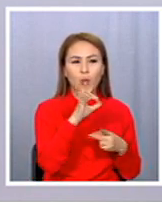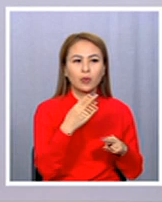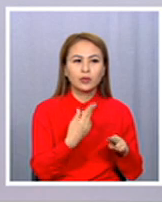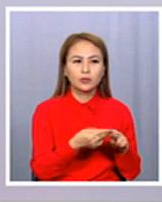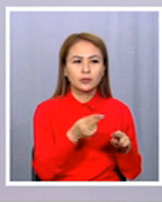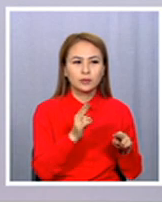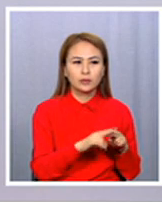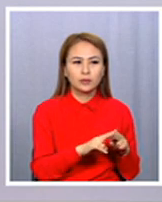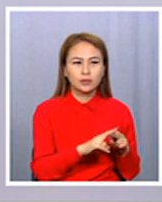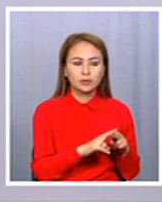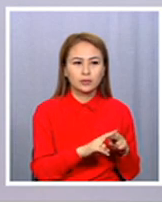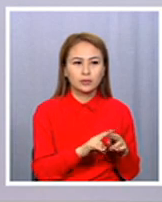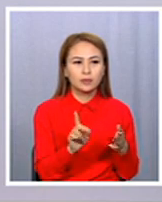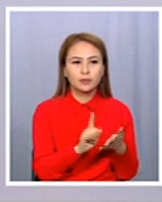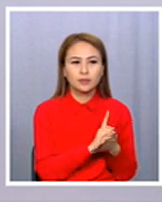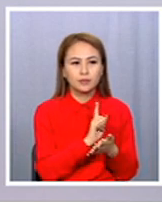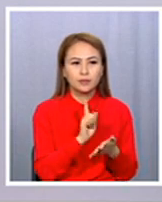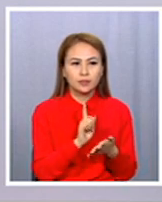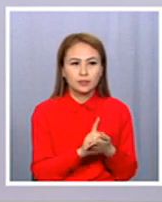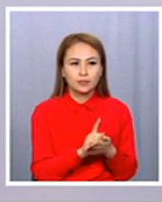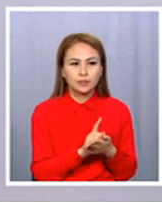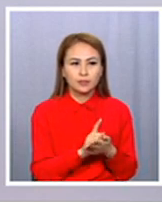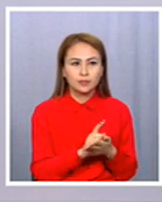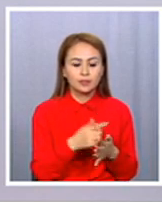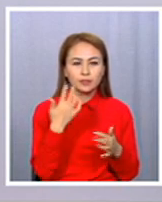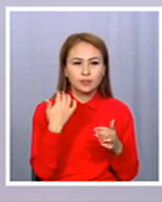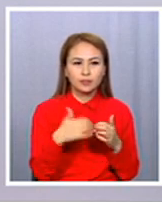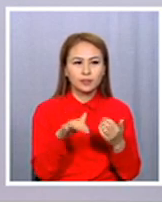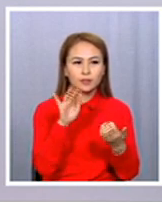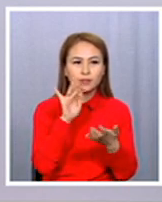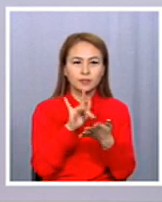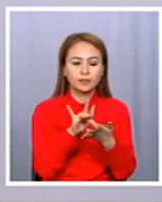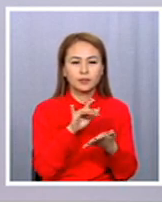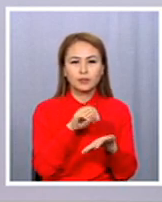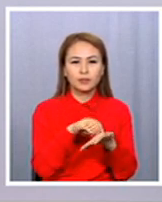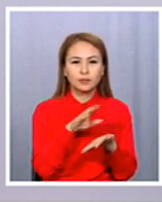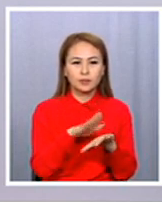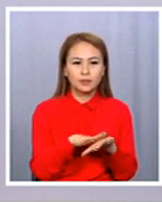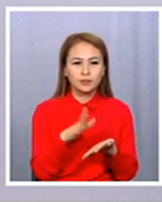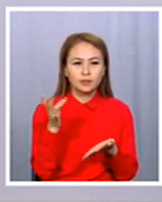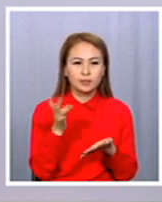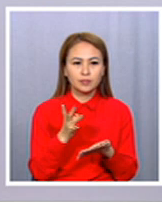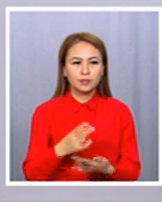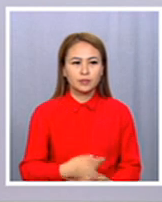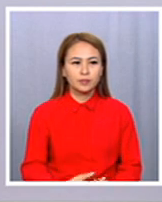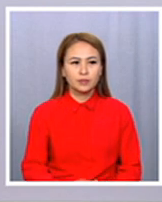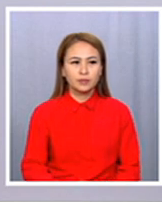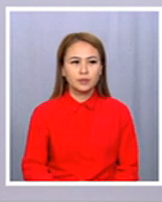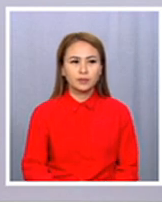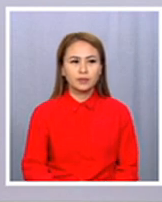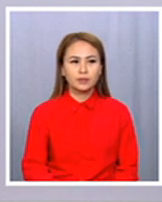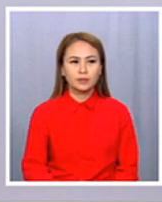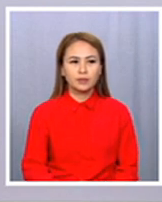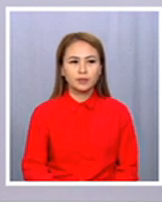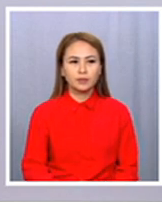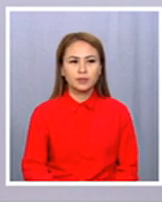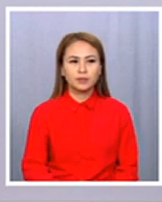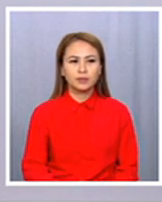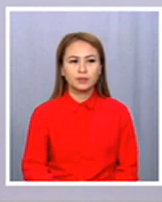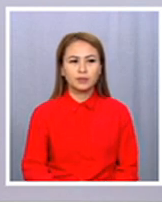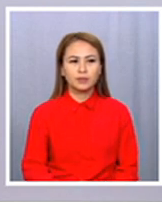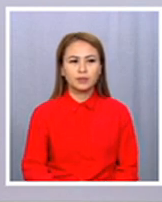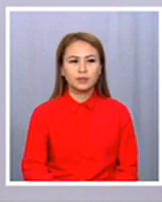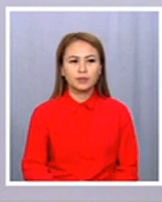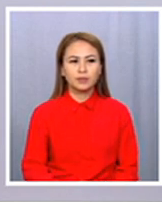төбесі міндетті түрде жазылған кезде ортасында жазылу керек. Осыны есте сақтаңыздар. Енді келесі екінші әдісіміз